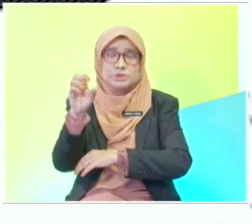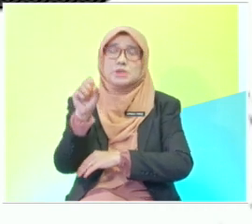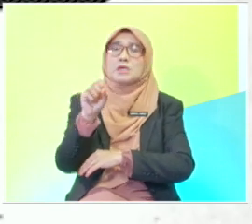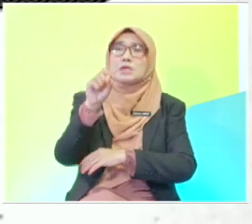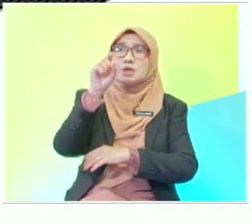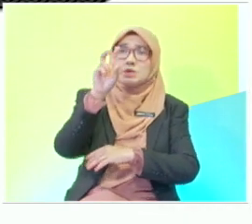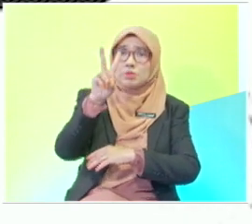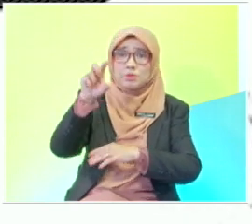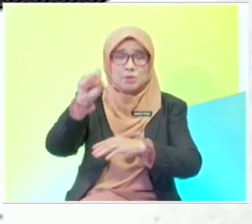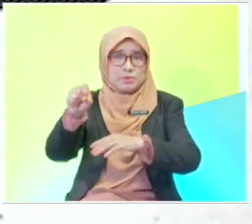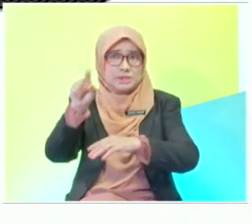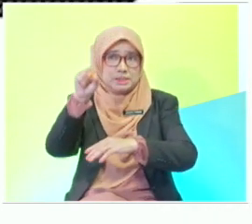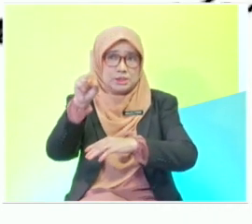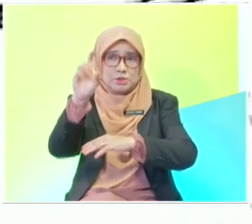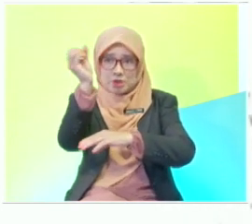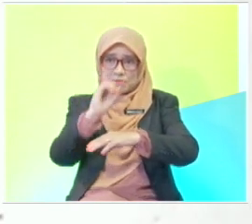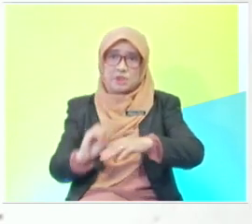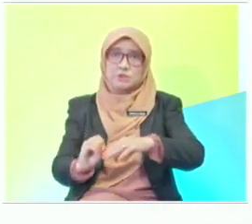22.18% daripada keseluruhan kematian.